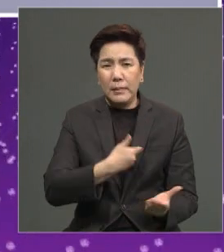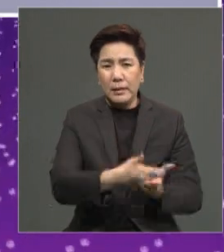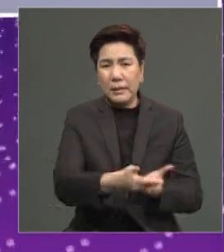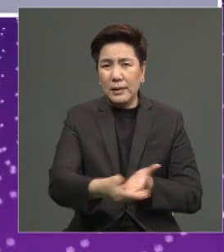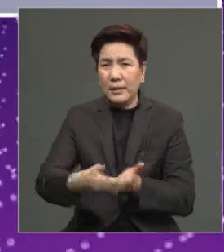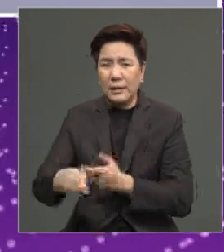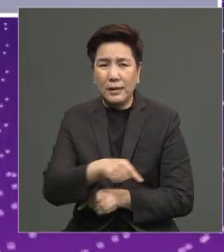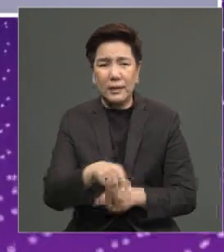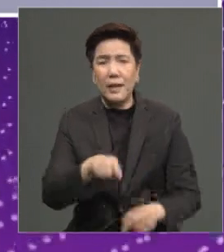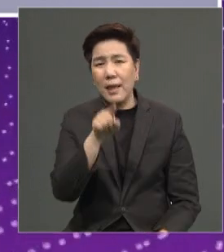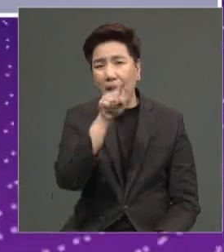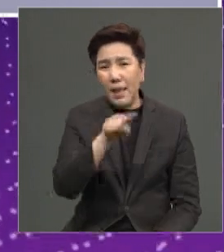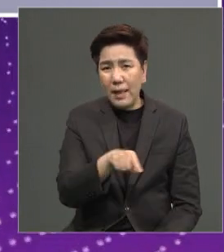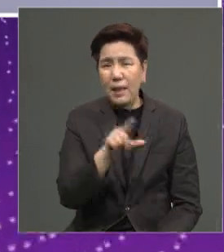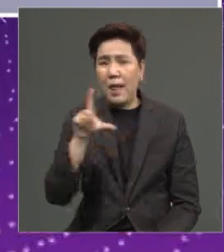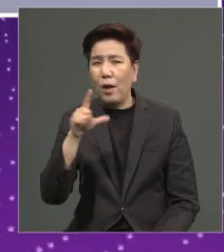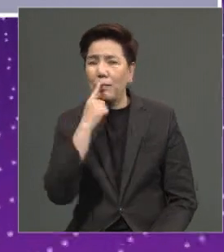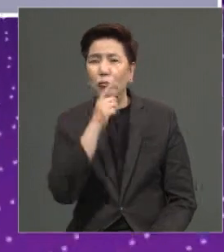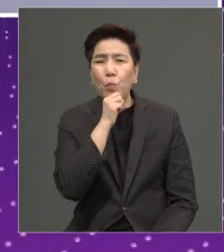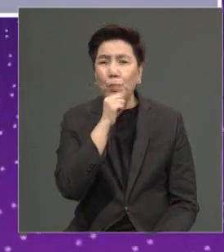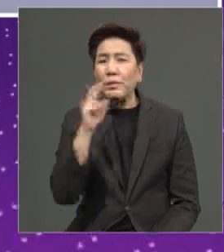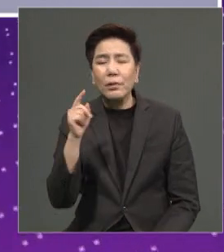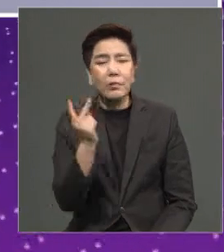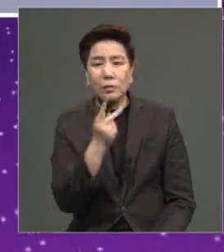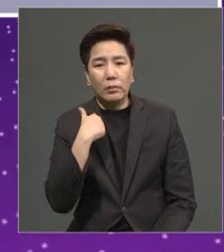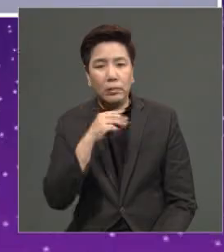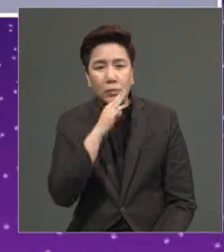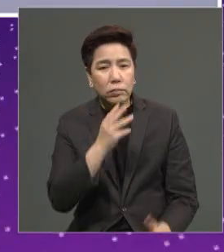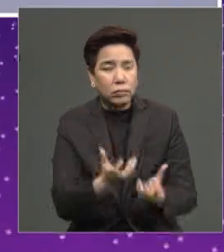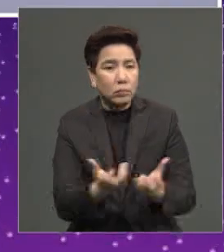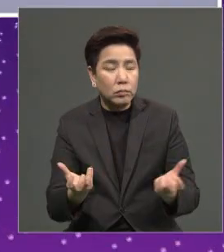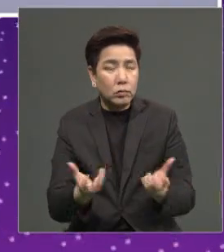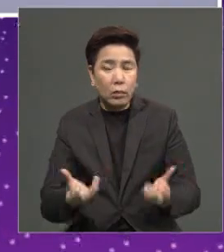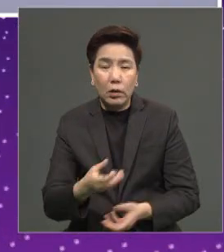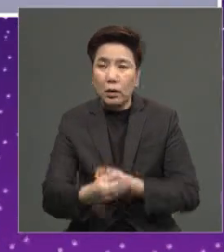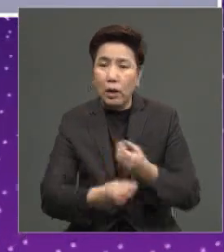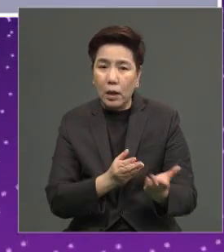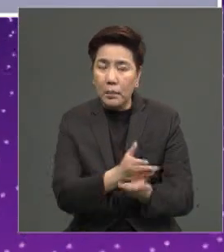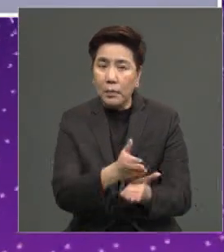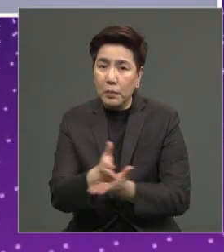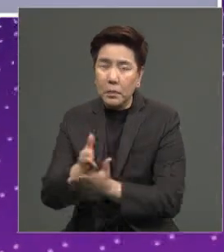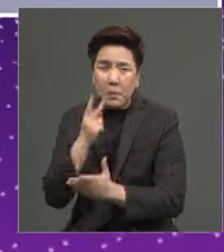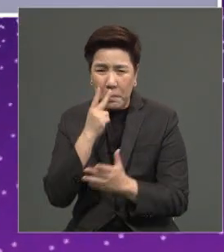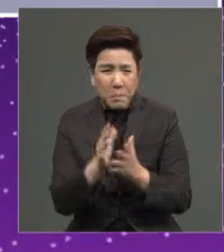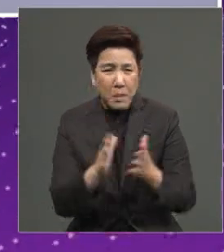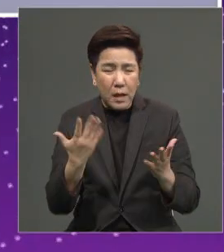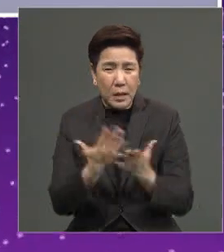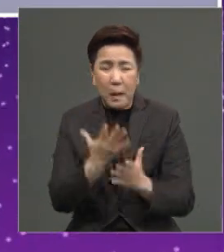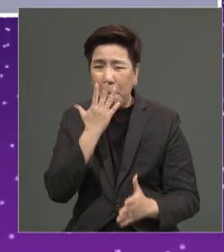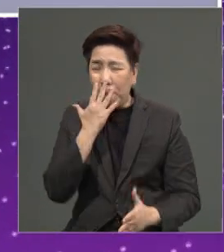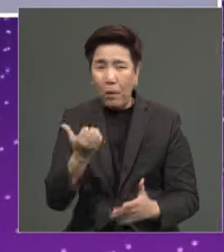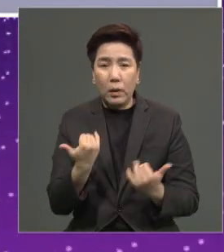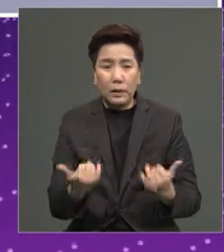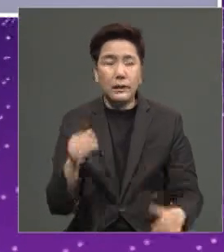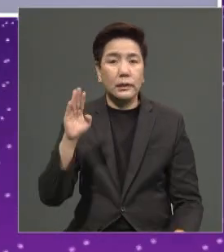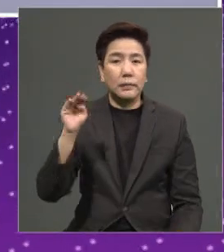ๆกันน่ะแอปตัว Sกับแอปตัว Lอ่ะนะฮะเนี่ยมีของปลอมเยไปขายผ่านทางช่องทางของเขาอยู่มูลค่าความเสียหายนี่กว่า